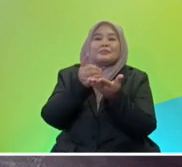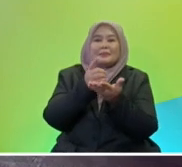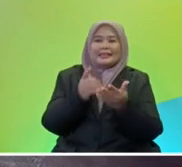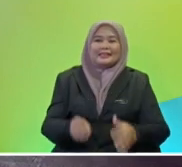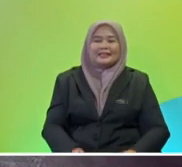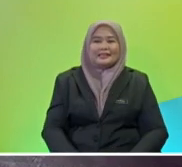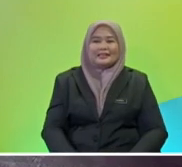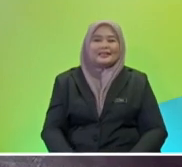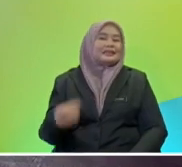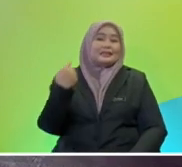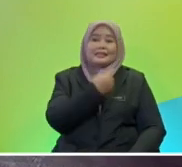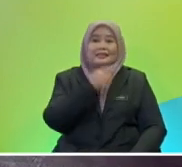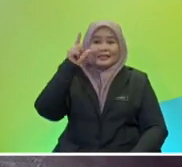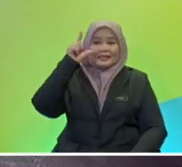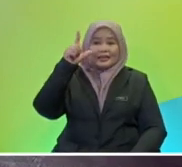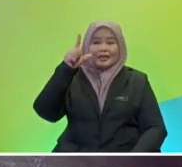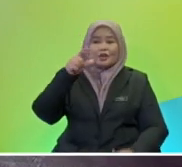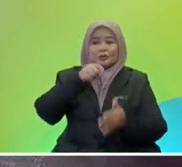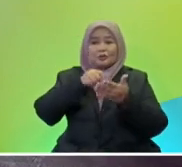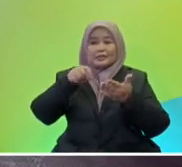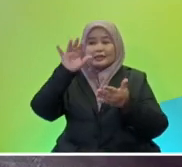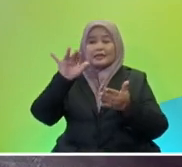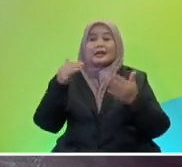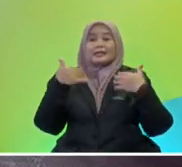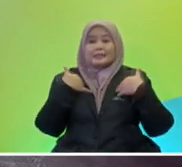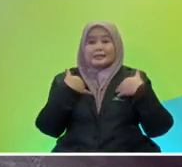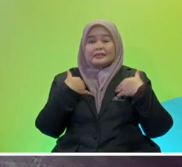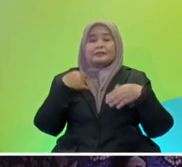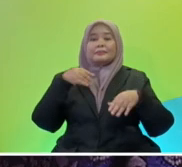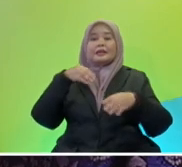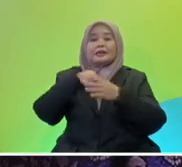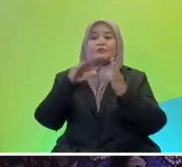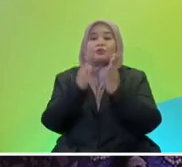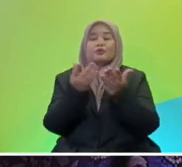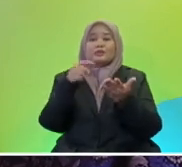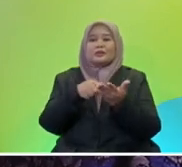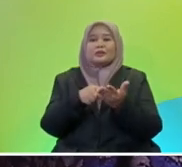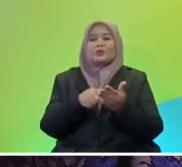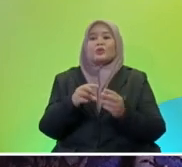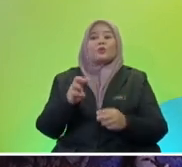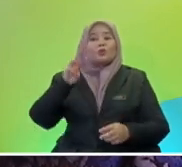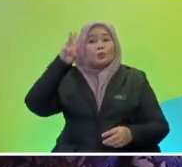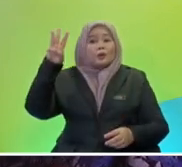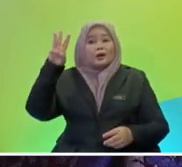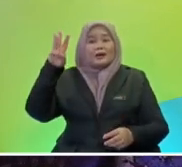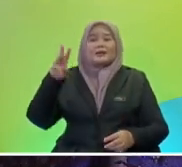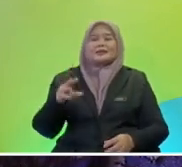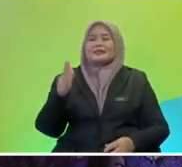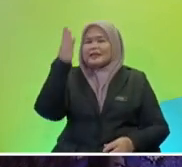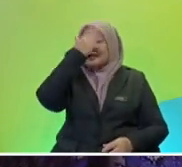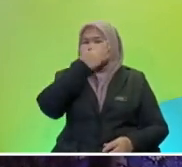Oke kita lihat tulisan yang terdapat pada buku ini wah sungguh cantik hiasan ini